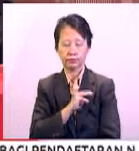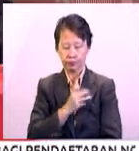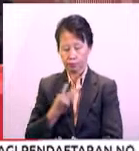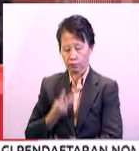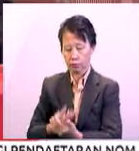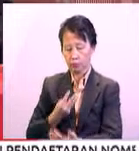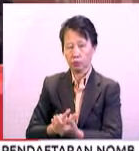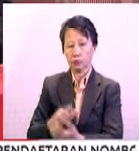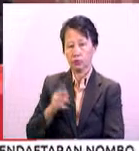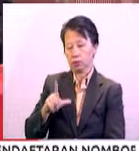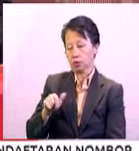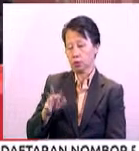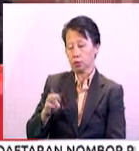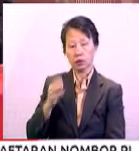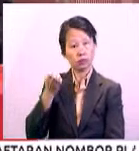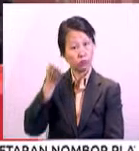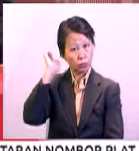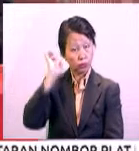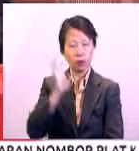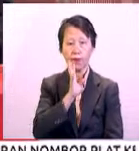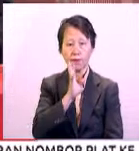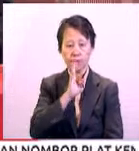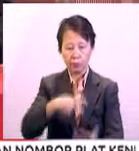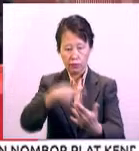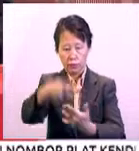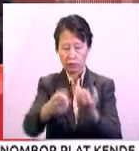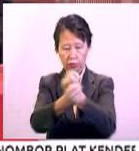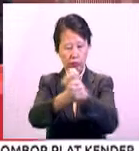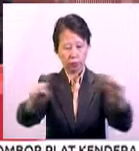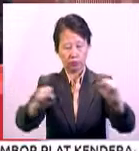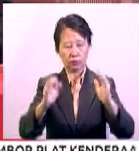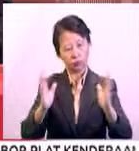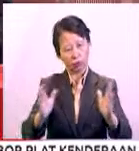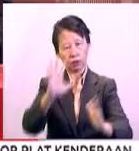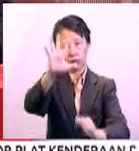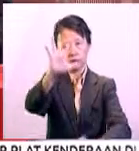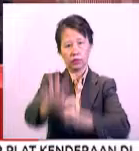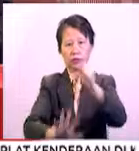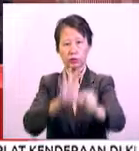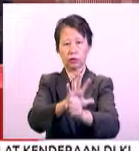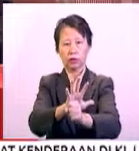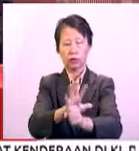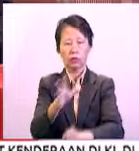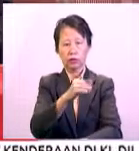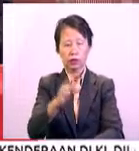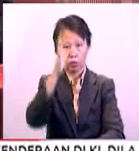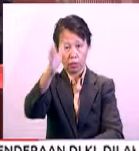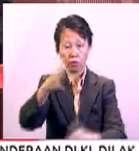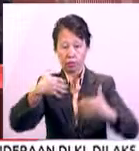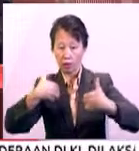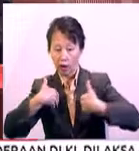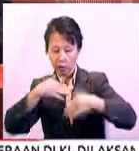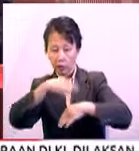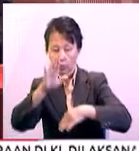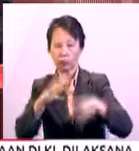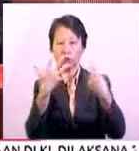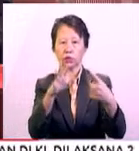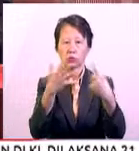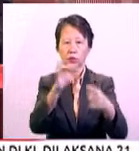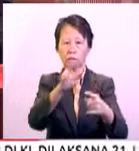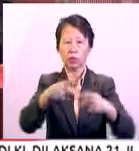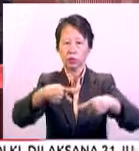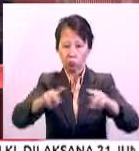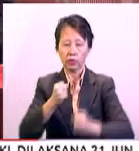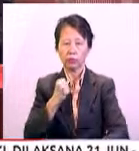Keuangan Lim Guan Eng berkata projek itu dijangka siap sepenuhnya dalam tempoh 5 tahun. Ia juga bakal mewujudkan lebih 15,000